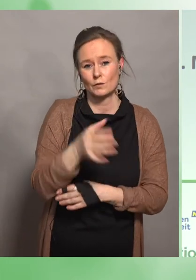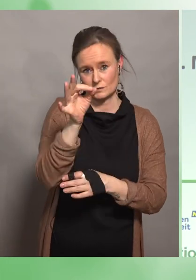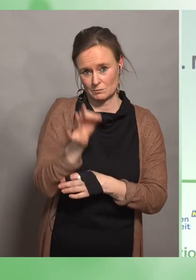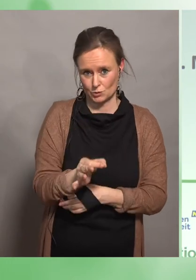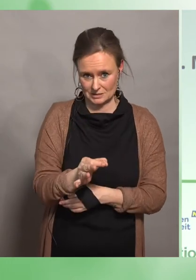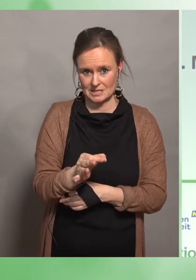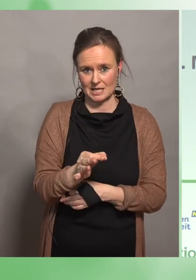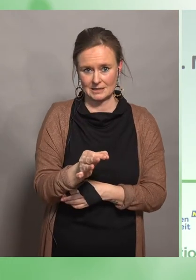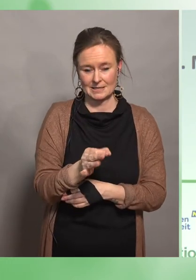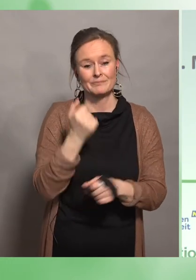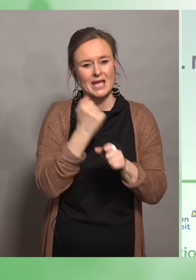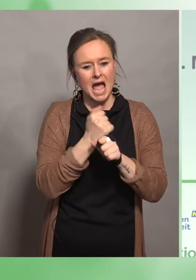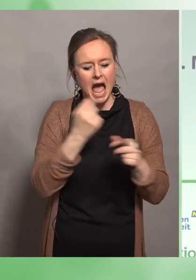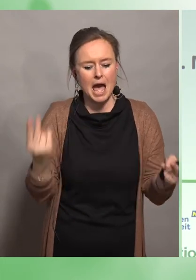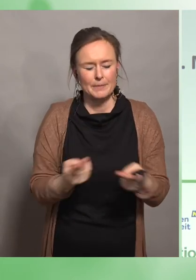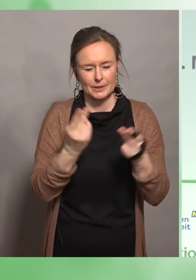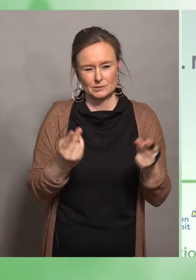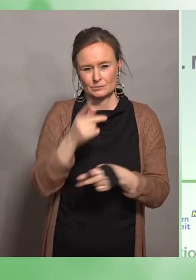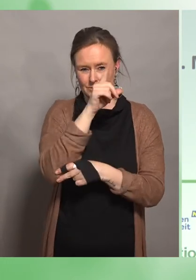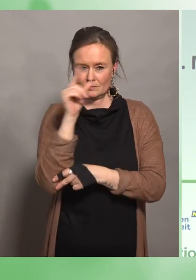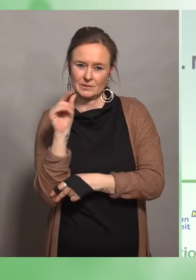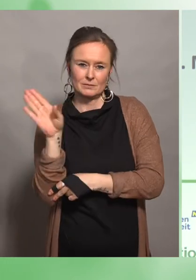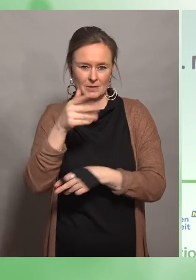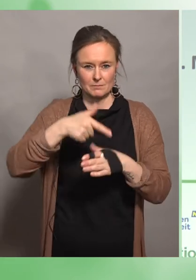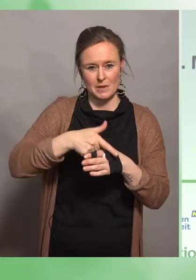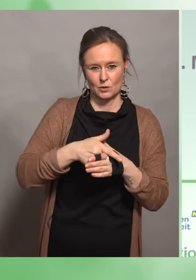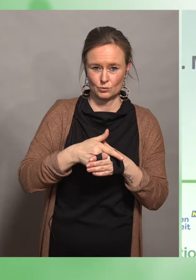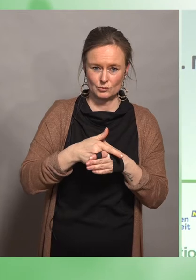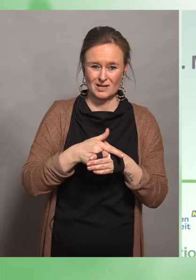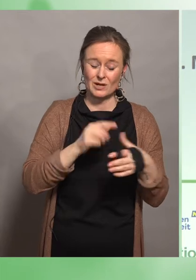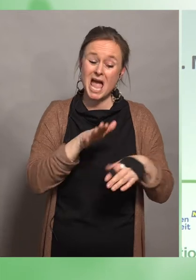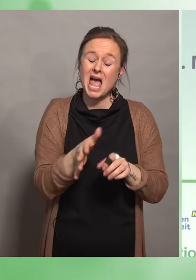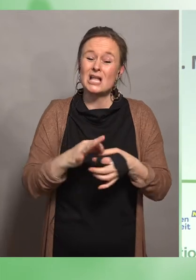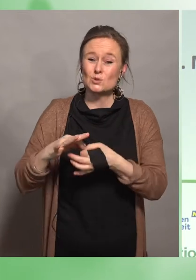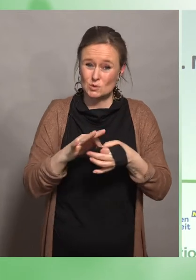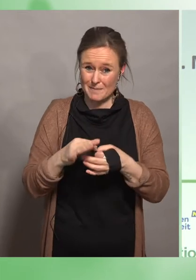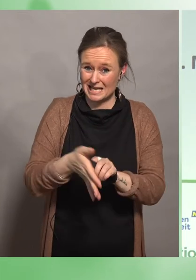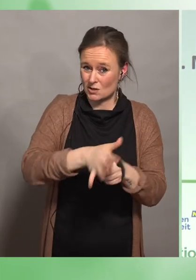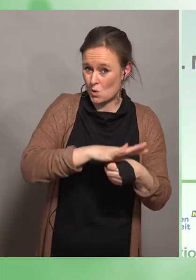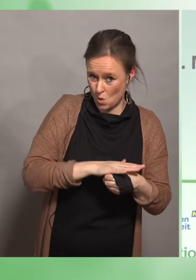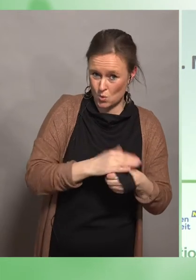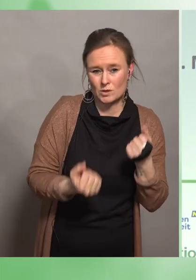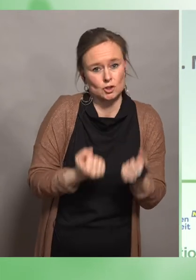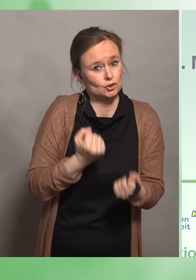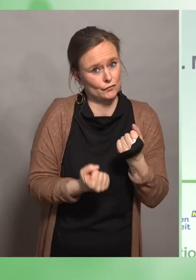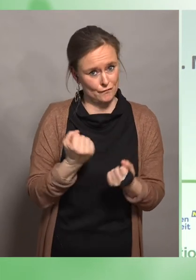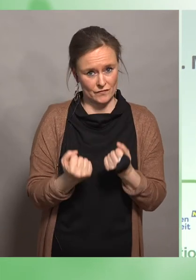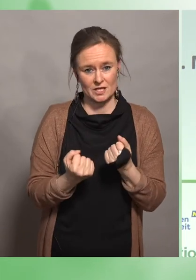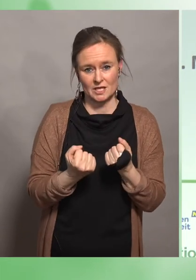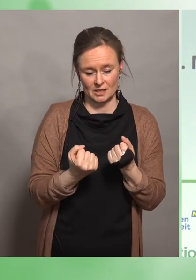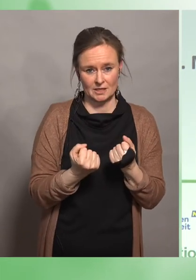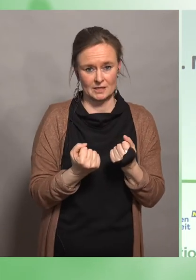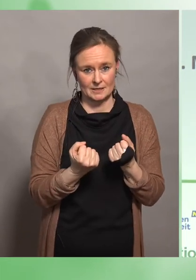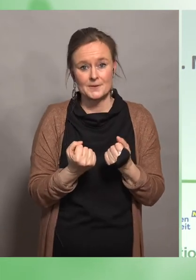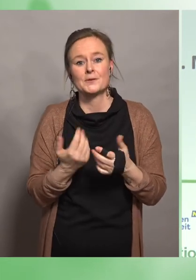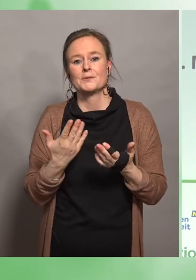Jobsuchende Menschen mit Behinderung haben es gerade durch die Corona-Pandemie besonders schwer gehabt, am Arbeitsmarkt wieder Fuß zu fassen. Mit